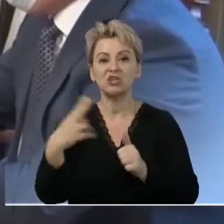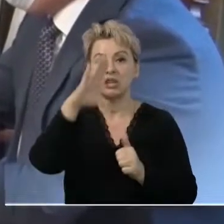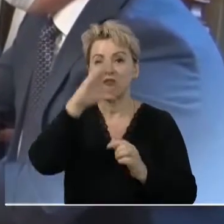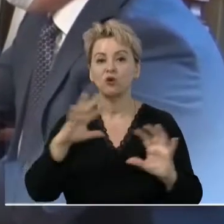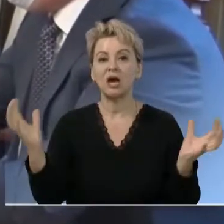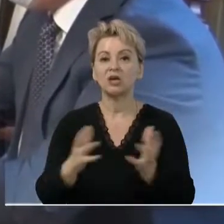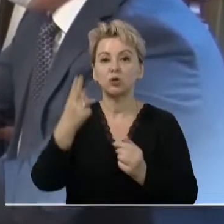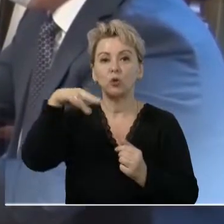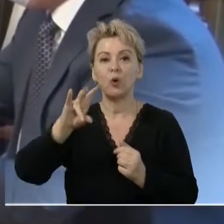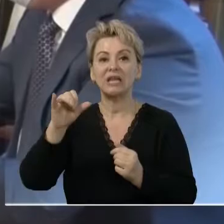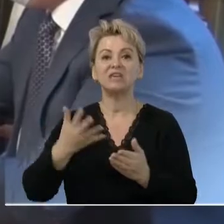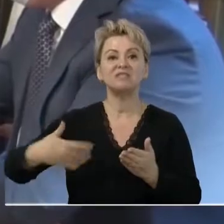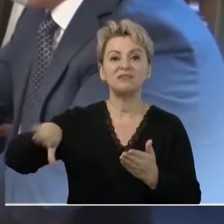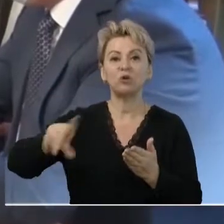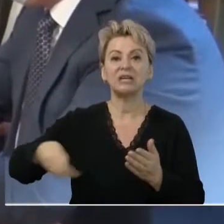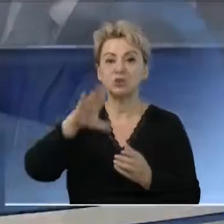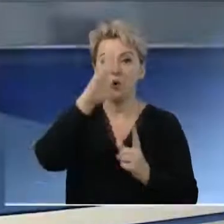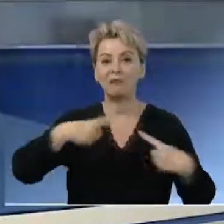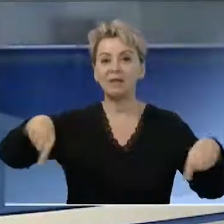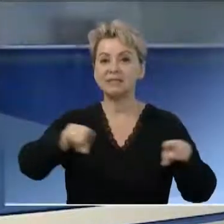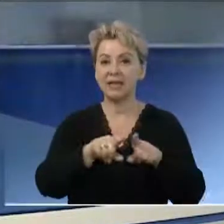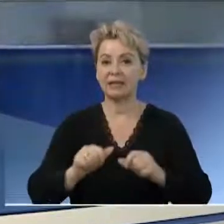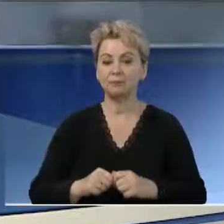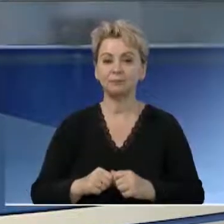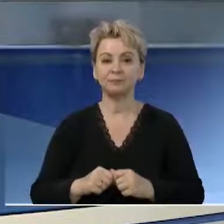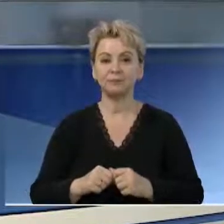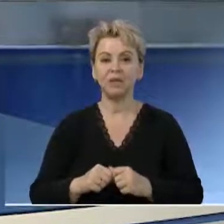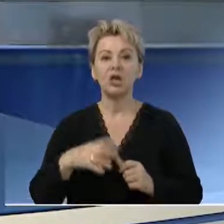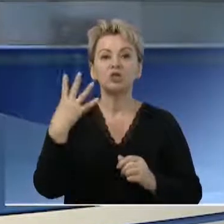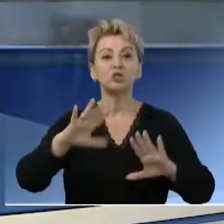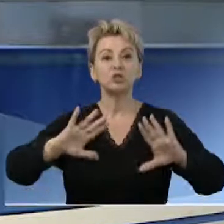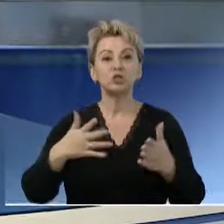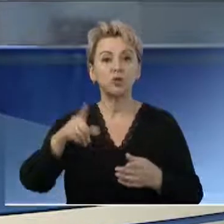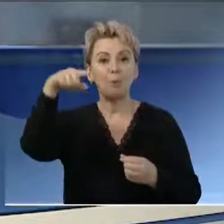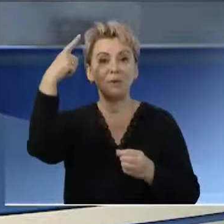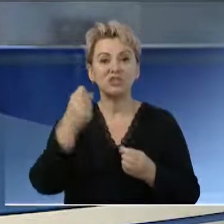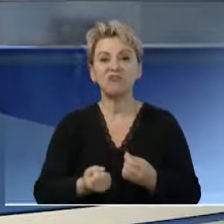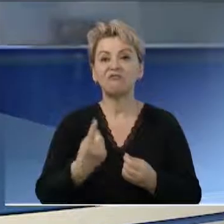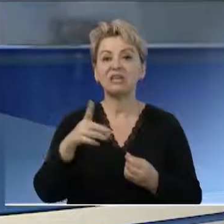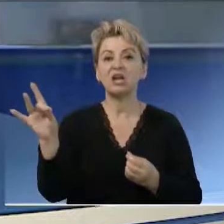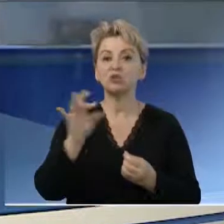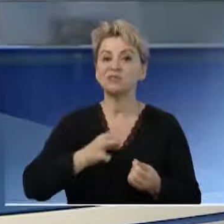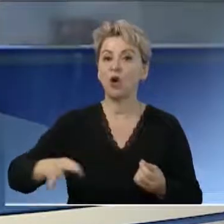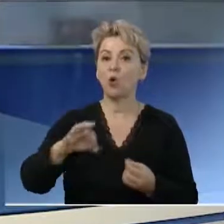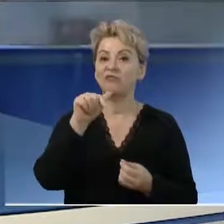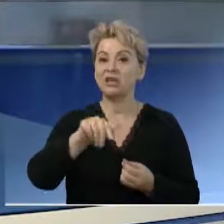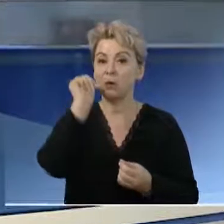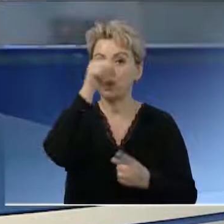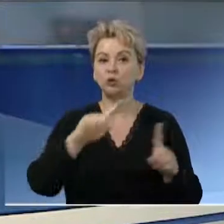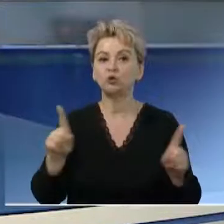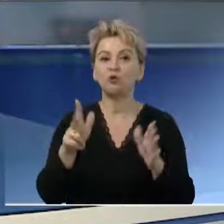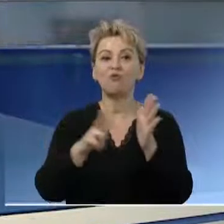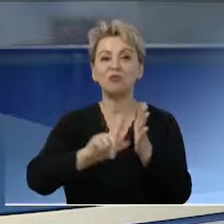Цимлянского водохранилища, Дона и всего Донского бассейна. 4 случая бешенства выявлено в Ростовской области в этом году,